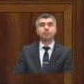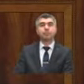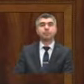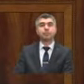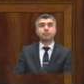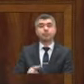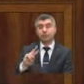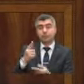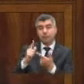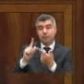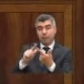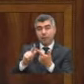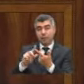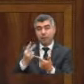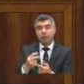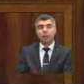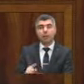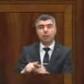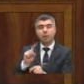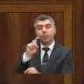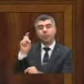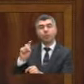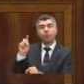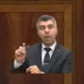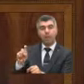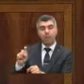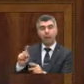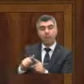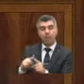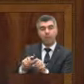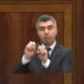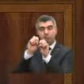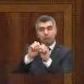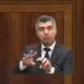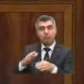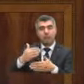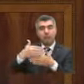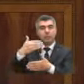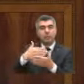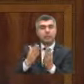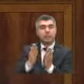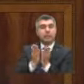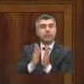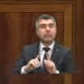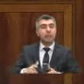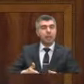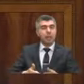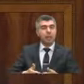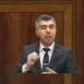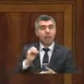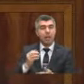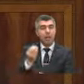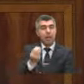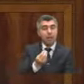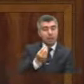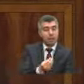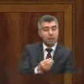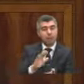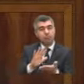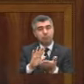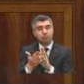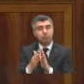ثانيا مواصلة تغطية الجماعات القروية بالتعليم، حيث ارتفعت هذه النسبة بالتعليم الابتدائي إلى